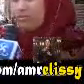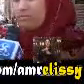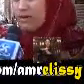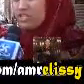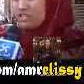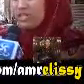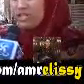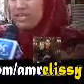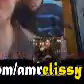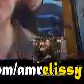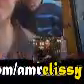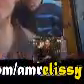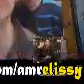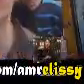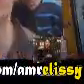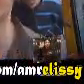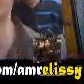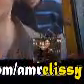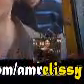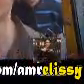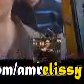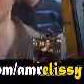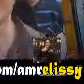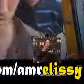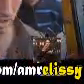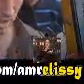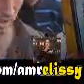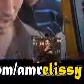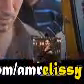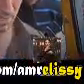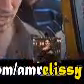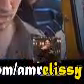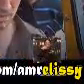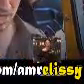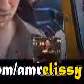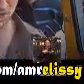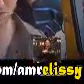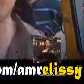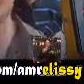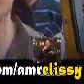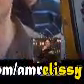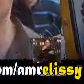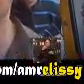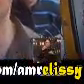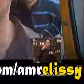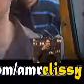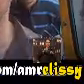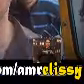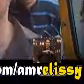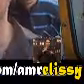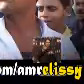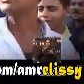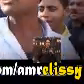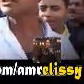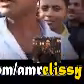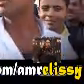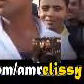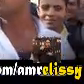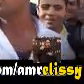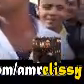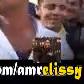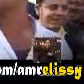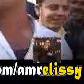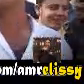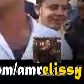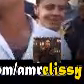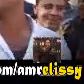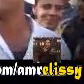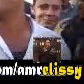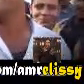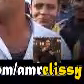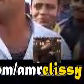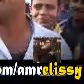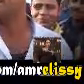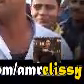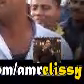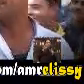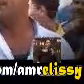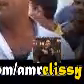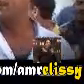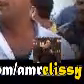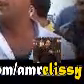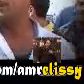بيقولوا لنا الأنبوة بقت ب10 جنيه. بشتكي من البنزين والخمسة لتر ب10 جنيه، عن حرام ظلم. صفحة الجاز دلوقتي شوفها بقت